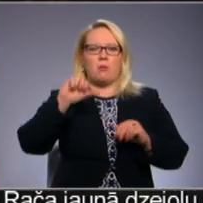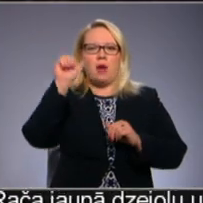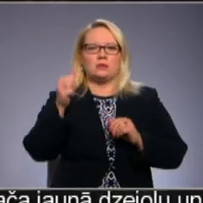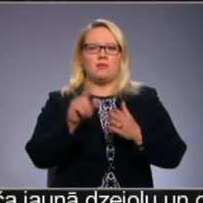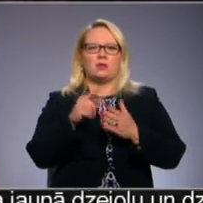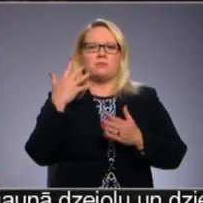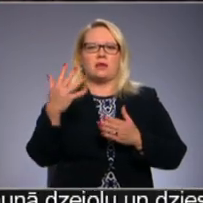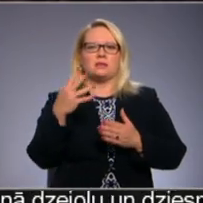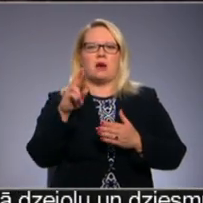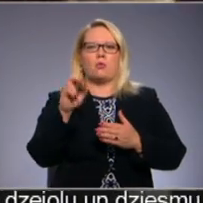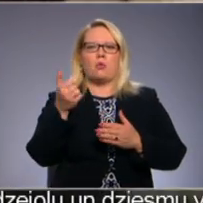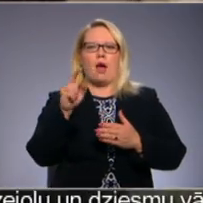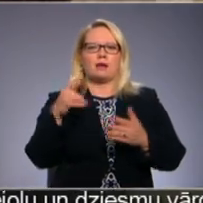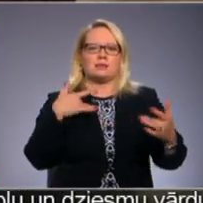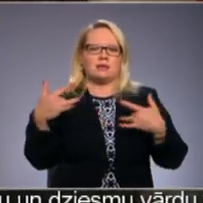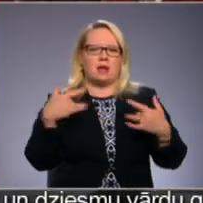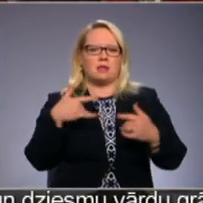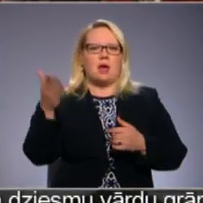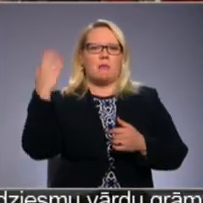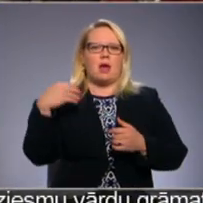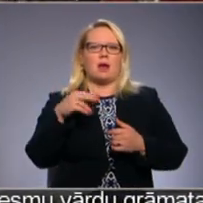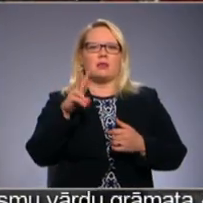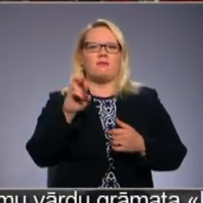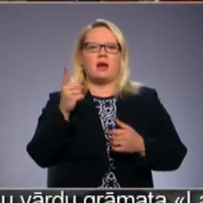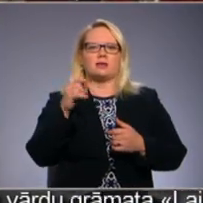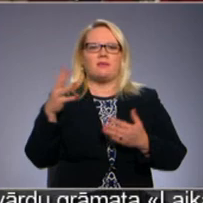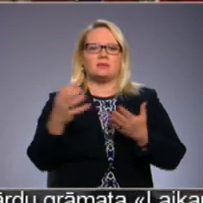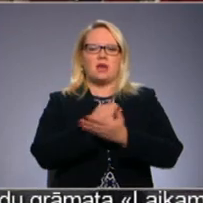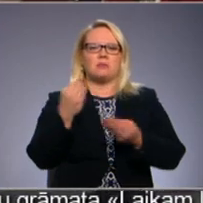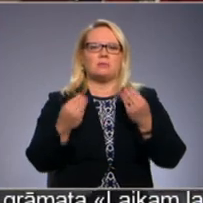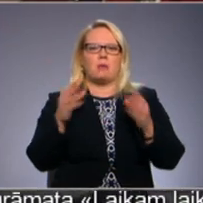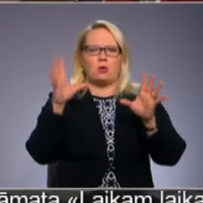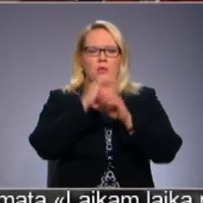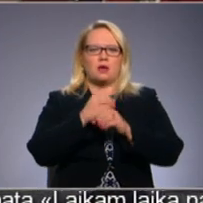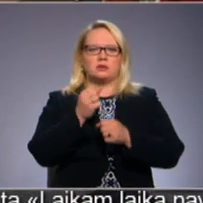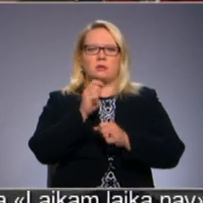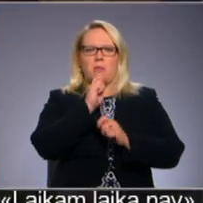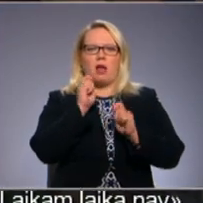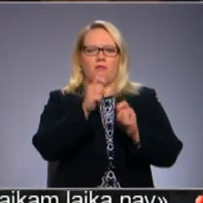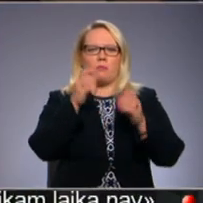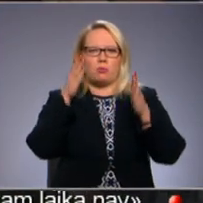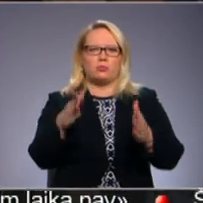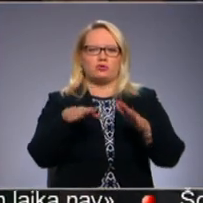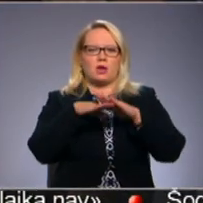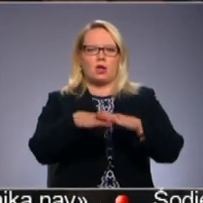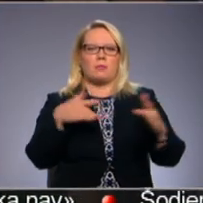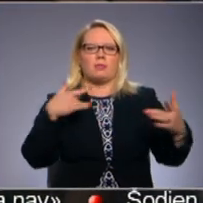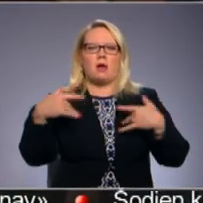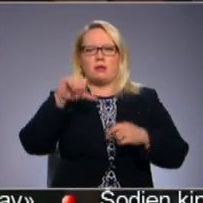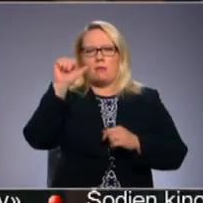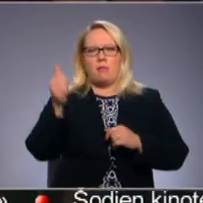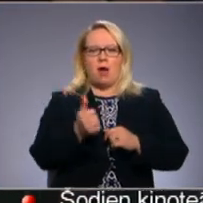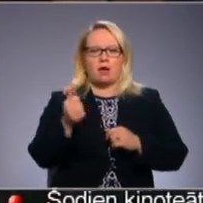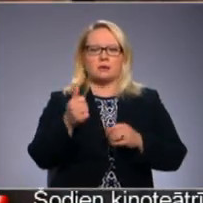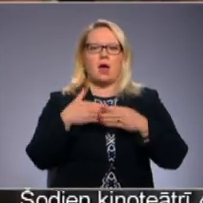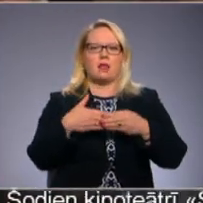Rogas izrādēm Nacionālajā teātrī. Pērn Večela Varslavāne saņēmusi Spēlmaņu nakts balvu par mūža ieguldījumu teātra mākslā.